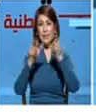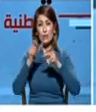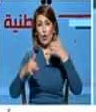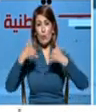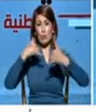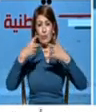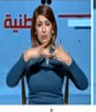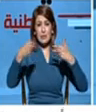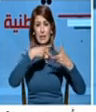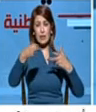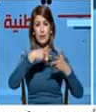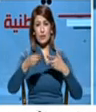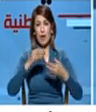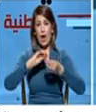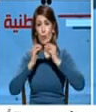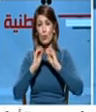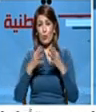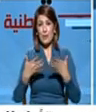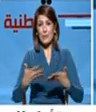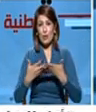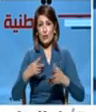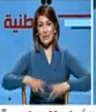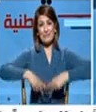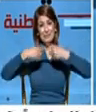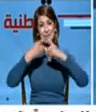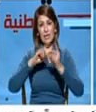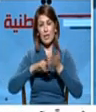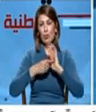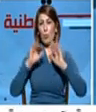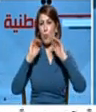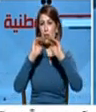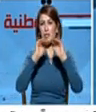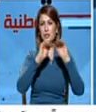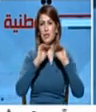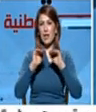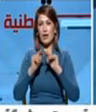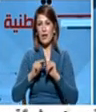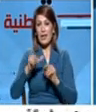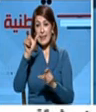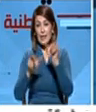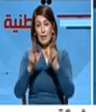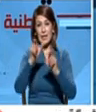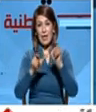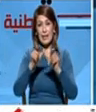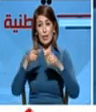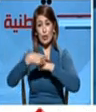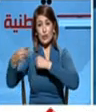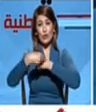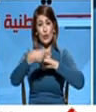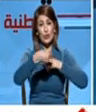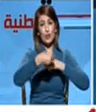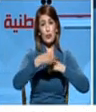الظرف هو اللي حكومه هذه اه كنت اه العديد من تدخل تتنقل الخدمه متاحه